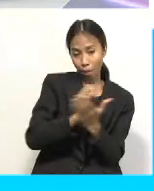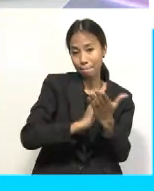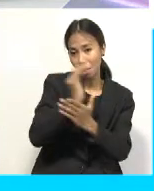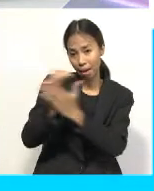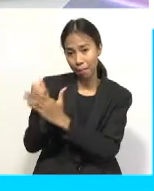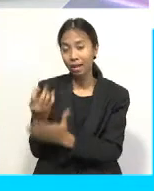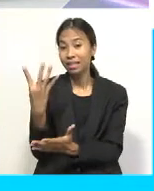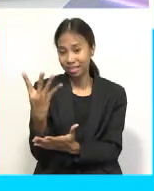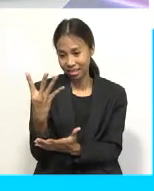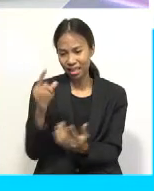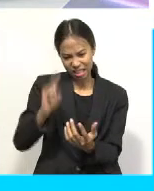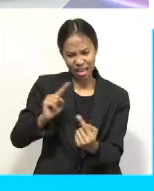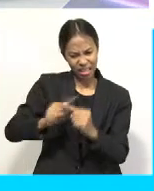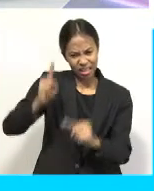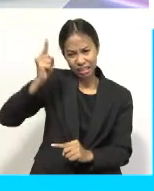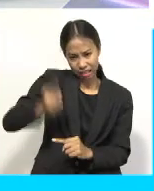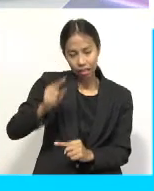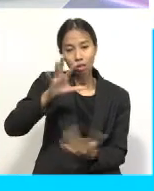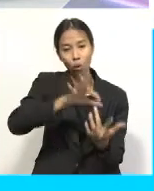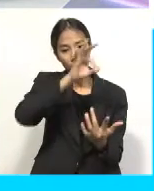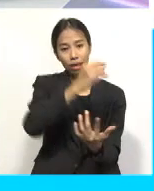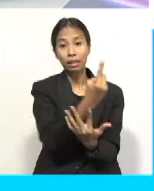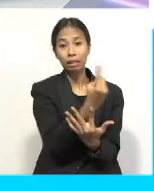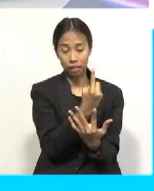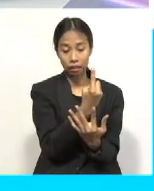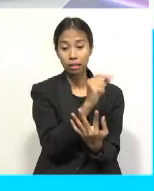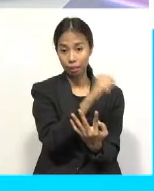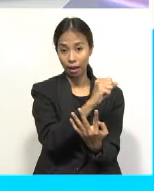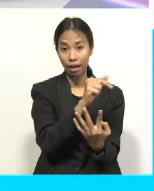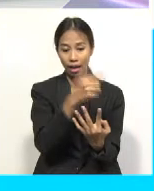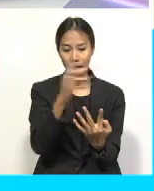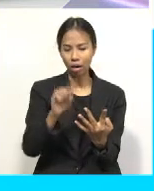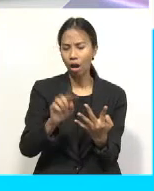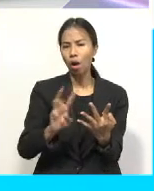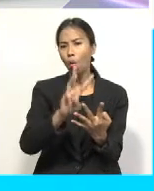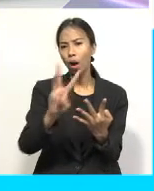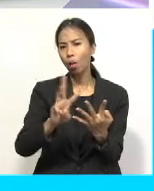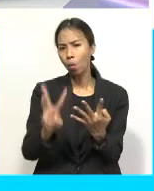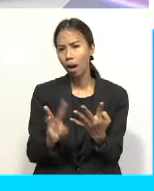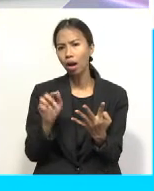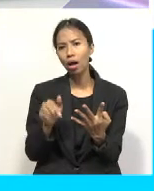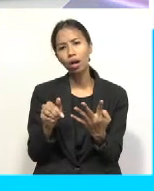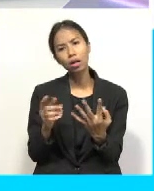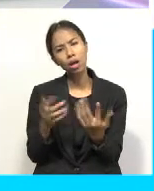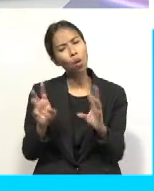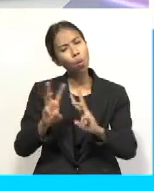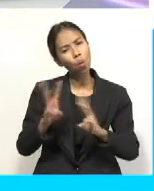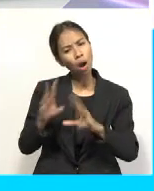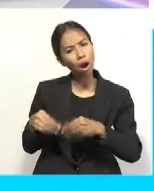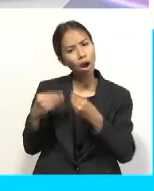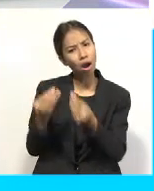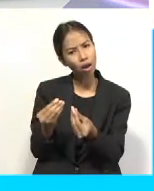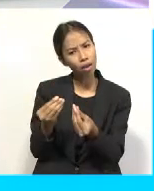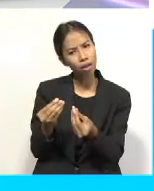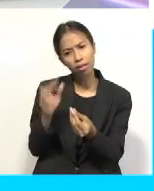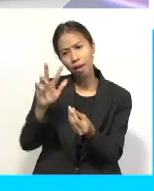อ้สิทธิ์ที่ตัวเองติดไปอยู่นะคะที่ก็จะว่างลงที่ตัวเองไม่ได้เลือกอันนี้เขาจะมีการขยับขึ้นมาหรือยังว่างเอาไว้เพื่อที่จะ